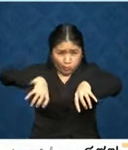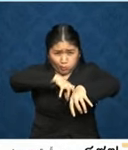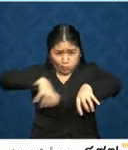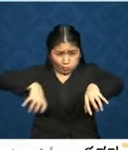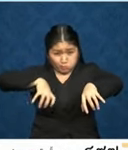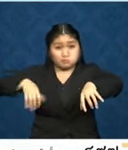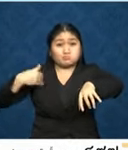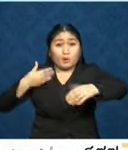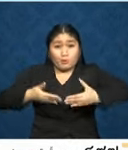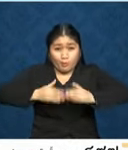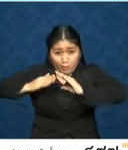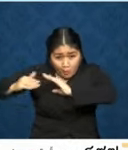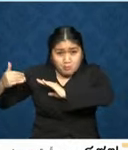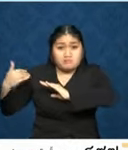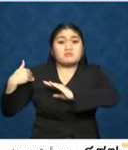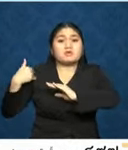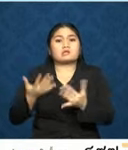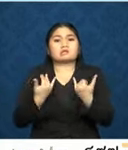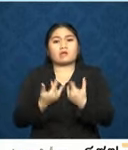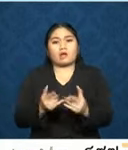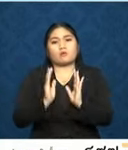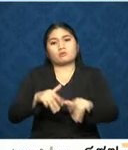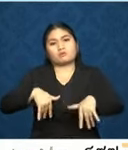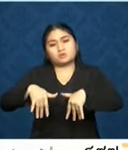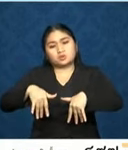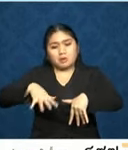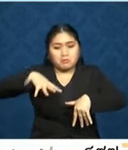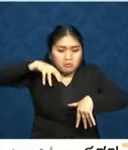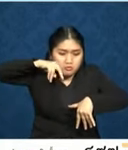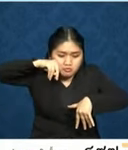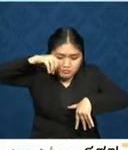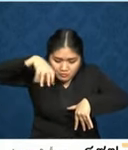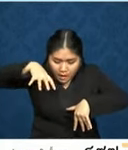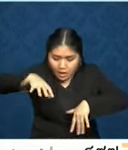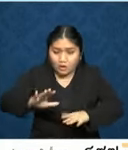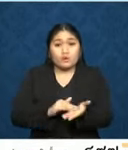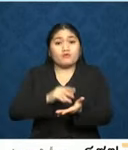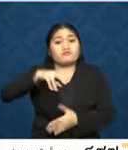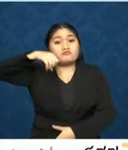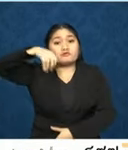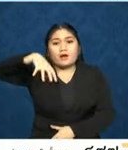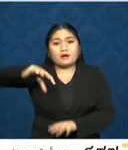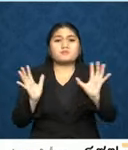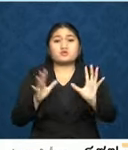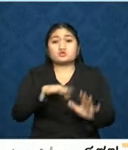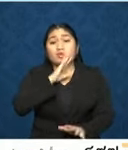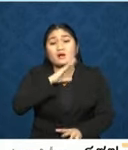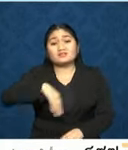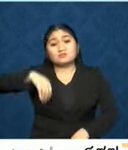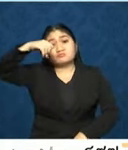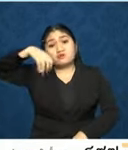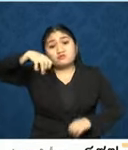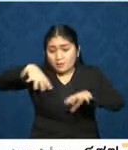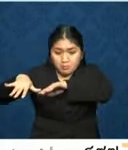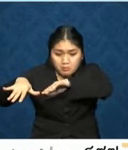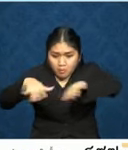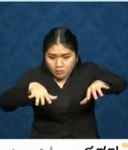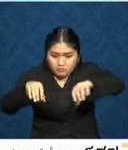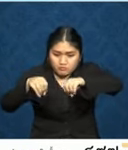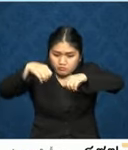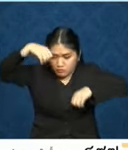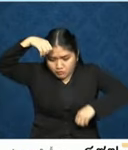นะครับแต่ชาวบ้านอีกหลายหลังคาเรือนยังไม่มีไฟฟ้าใช้อีกทั้งเวลาที่จะใช้ไฟพร้อมกันไฟฟ้าก็ไม่พอใช้เกิด